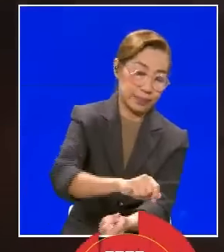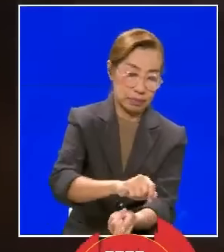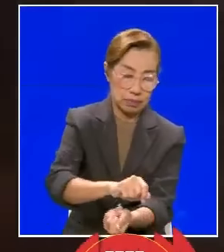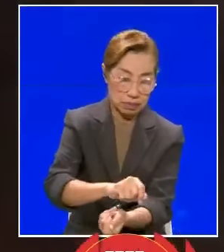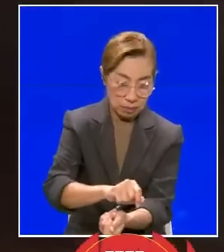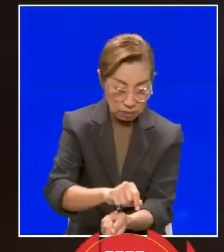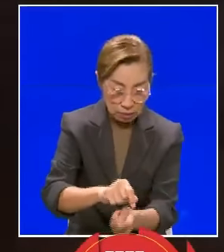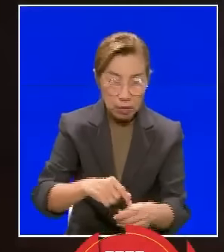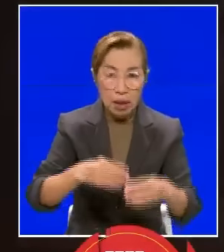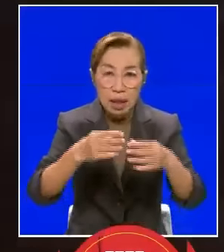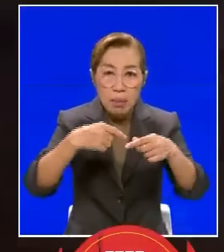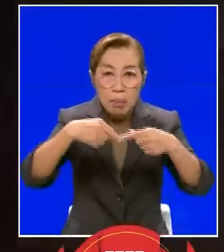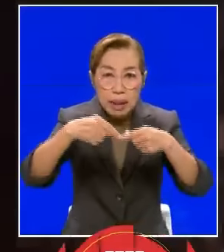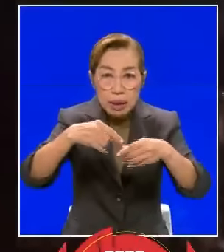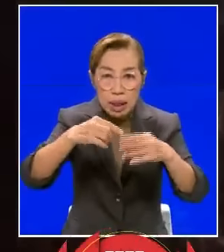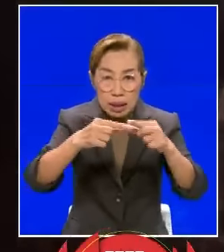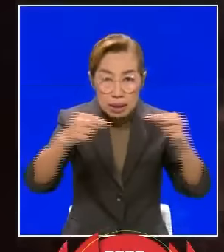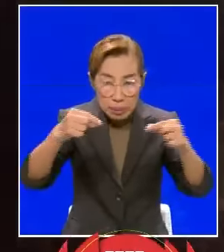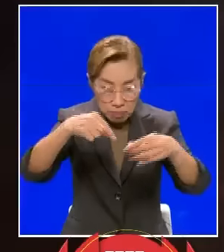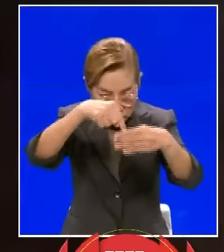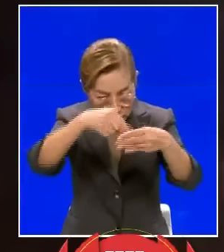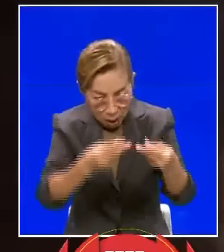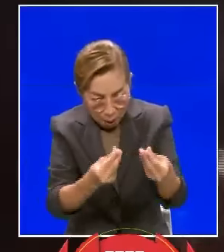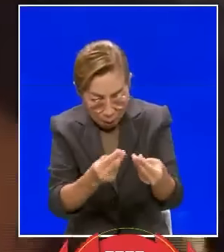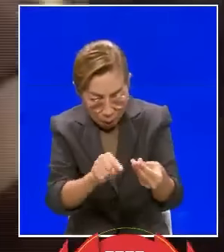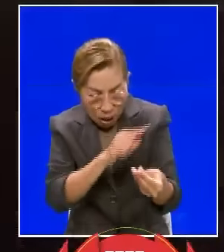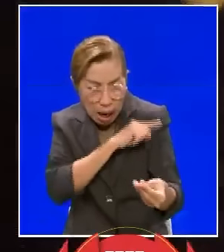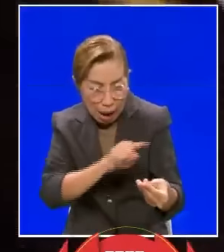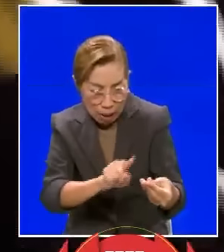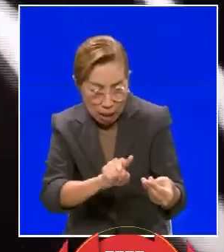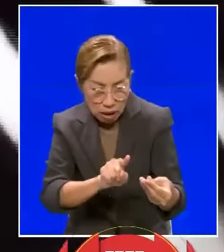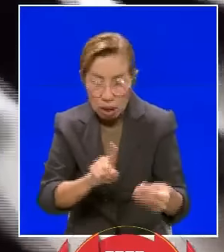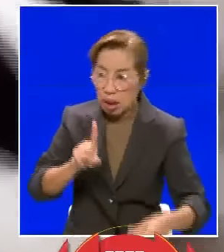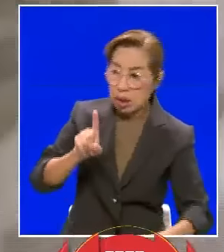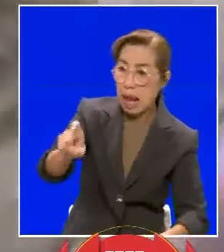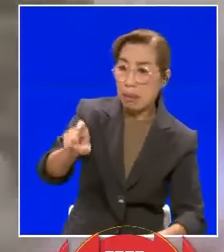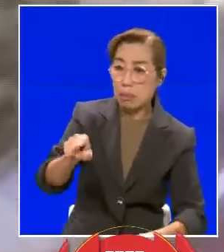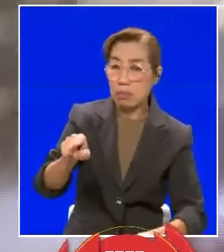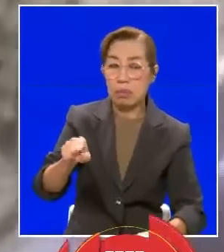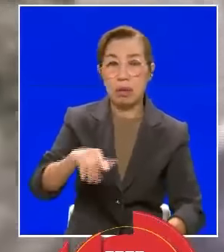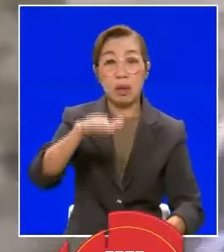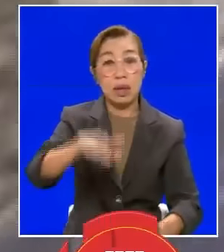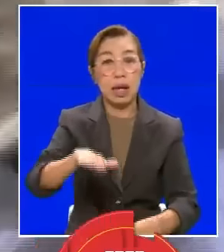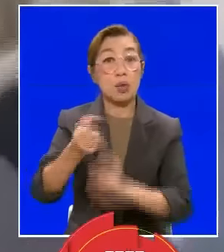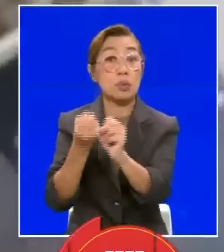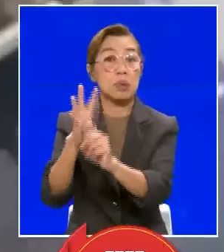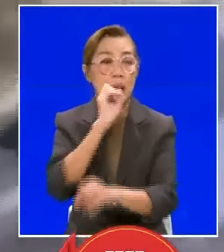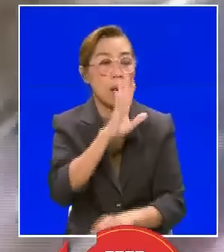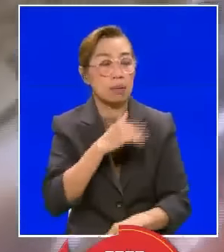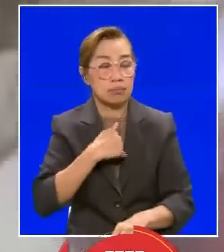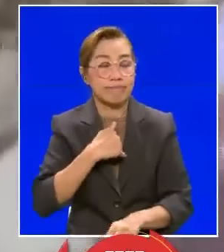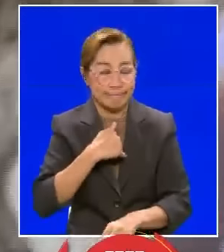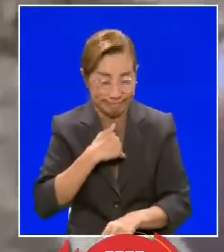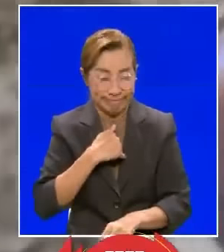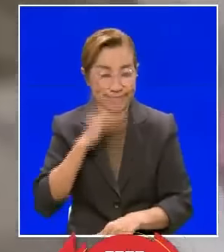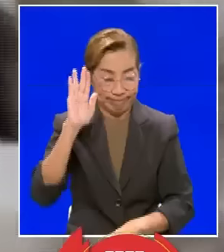ในมันเป็นอะไรผงมันคือแป้งน้องยอมรับแล้วคุณอ๋องน้องยอมรับเลยว่ามันคือเฮโรอีนของ